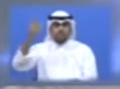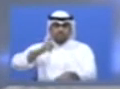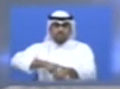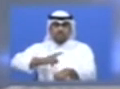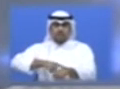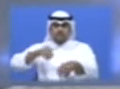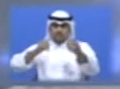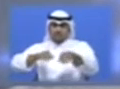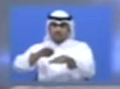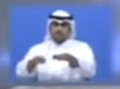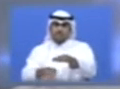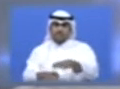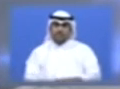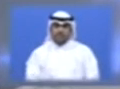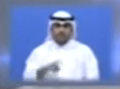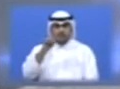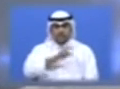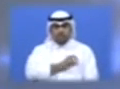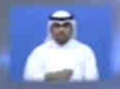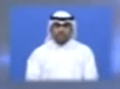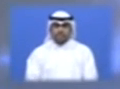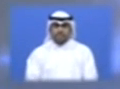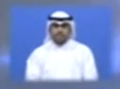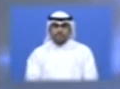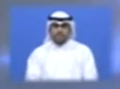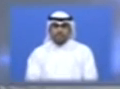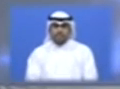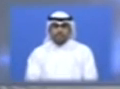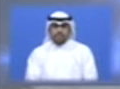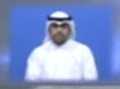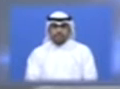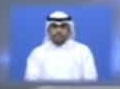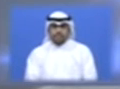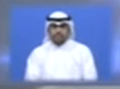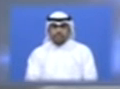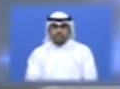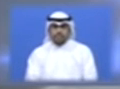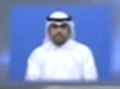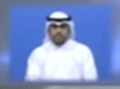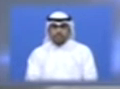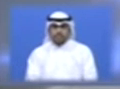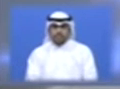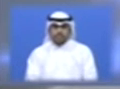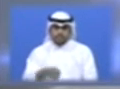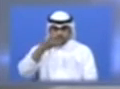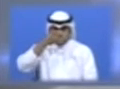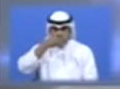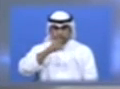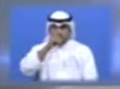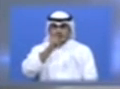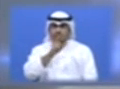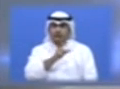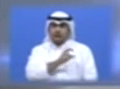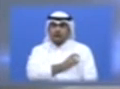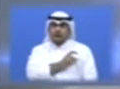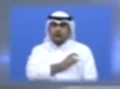الساعة 9 من صباح غد. انتقلت إلى رحمة الله تعالى هند صالح محمد العرب